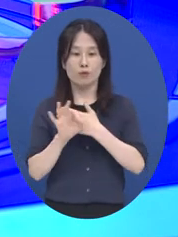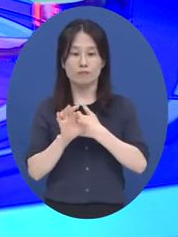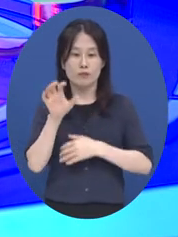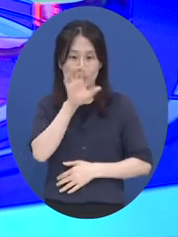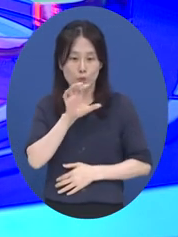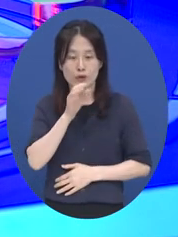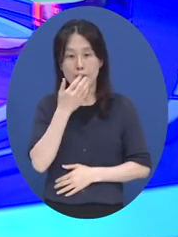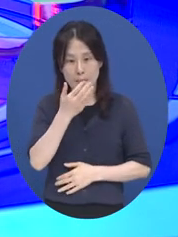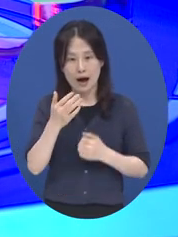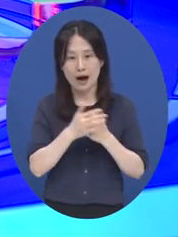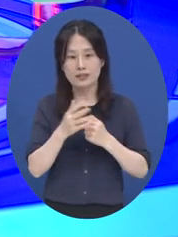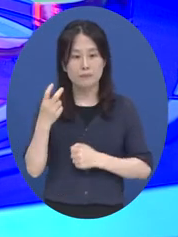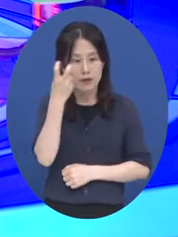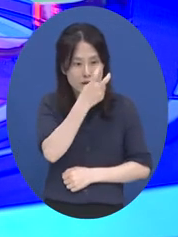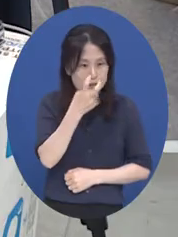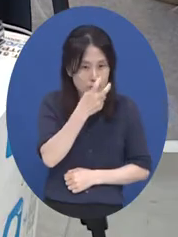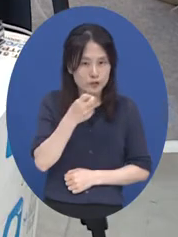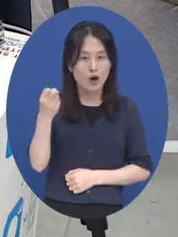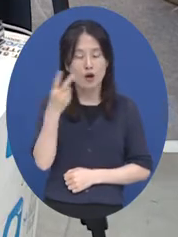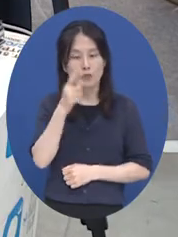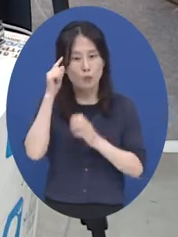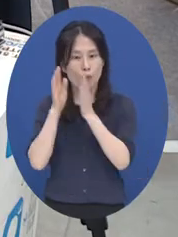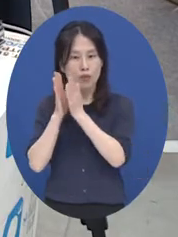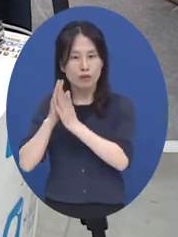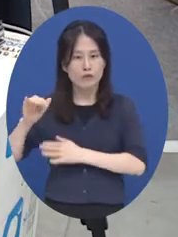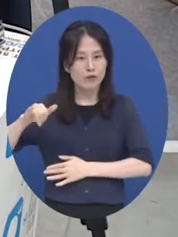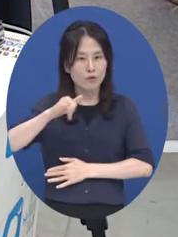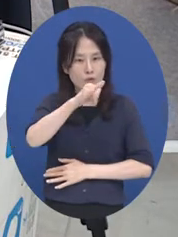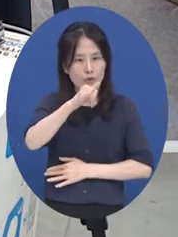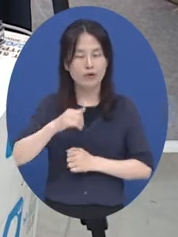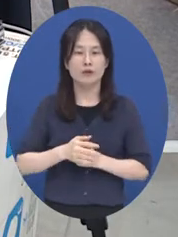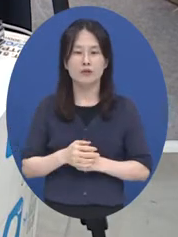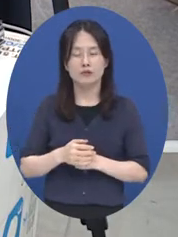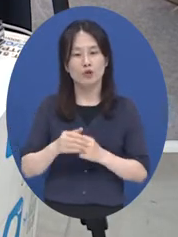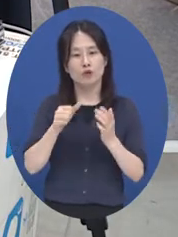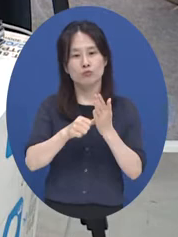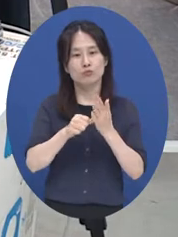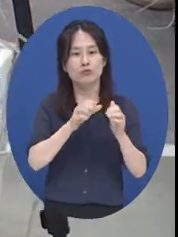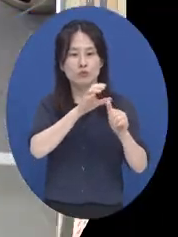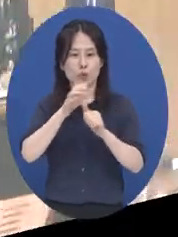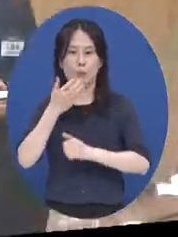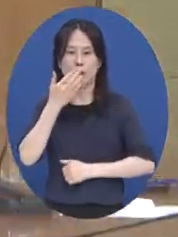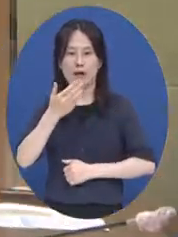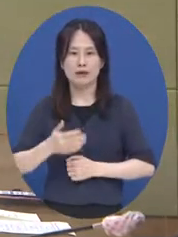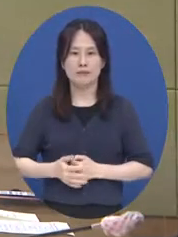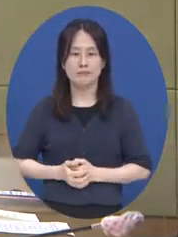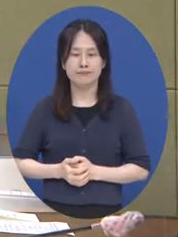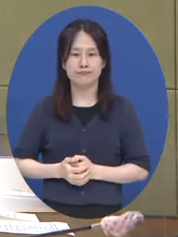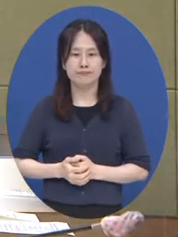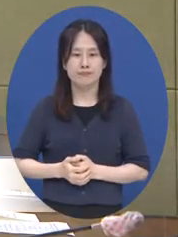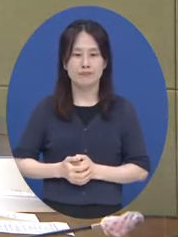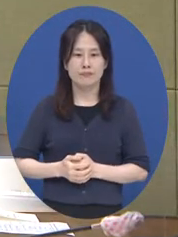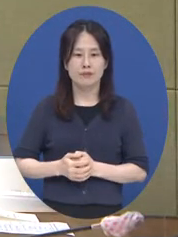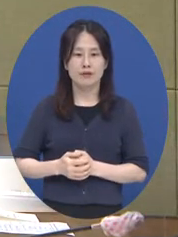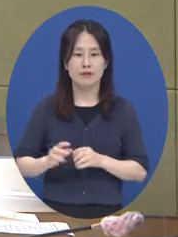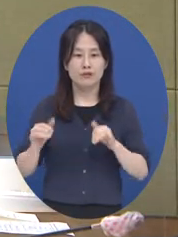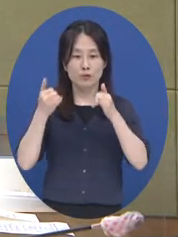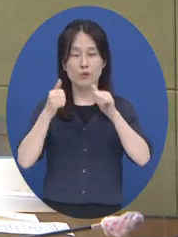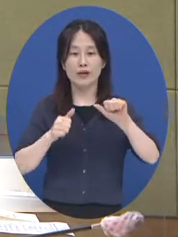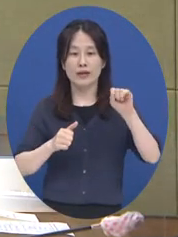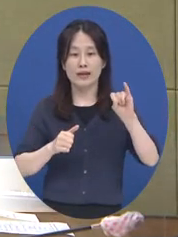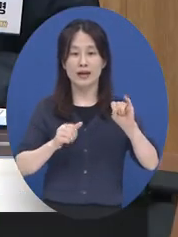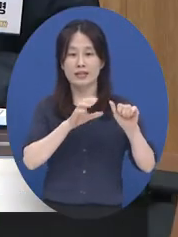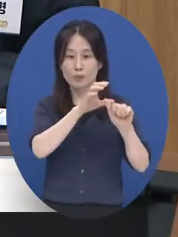있어 감시 정찰부터 자율비행까지 첨단 무기로 활용할 수 있습니다. 이렇게 드론봇과